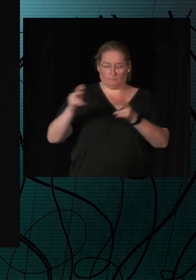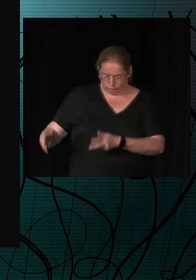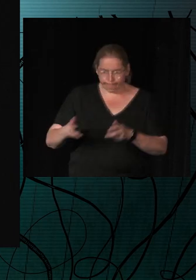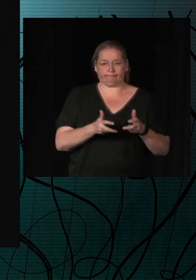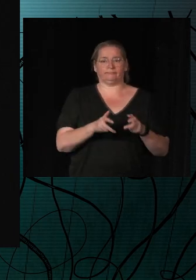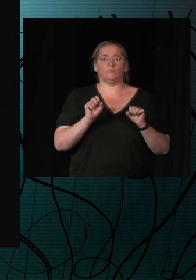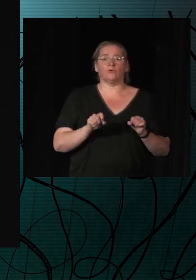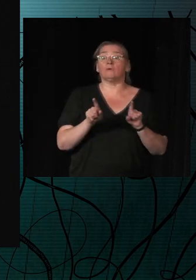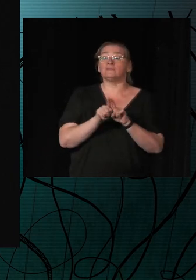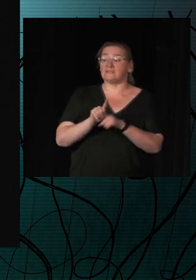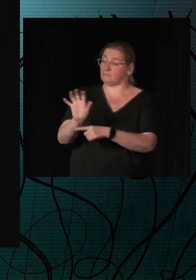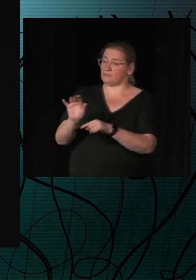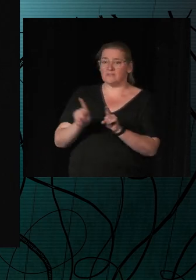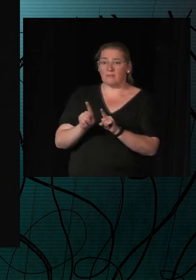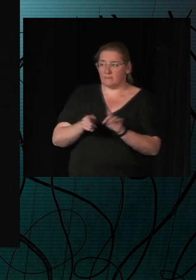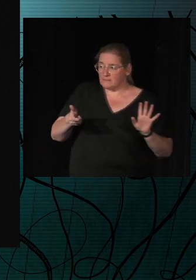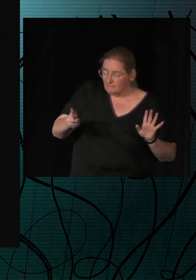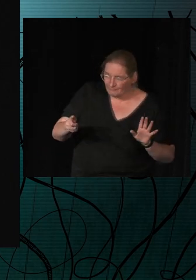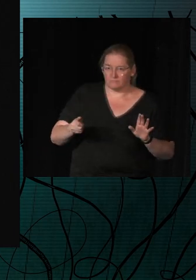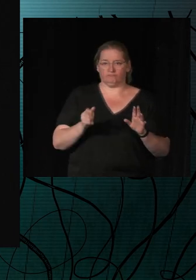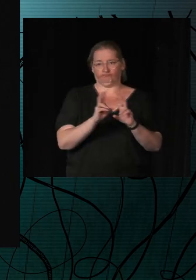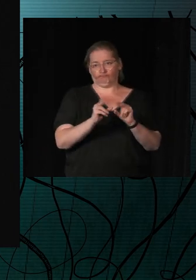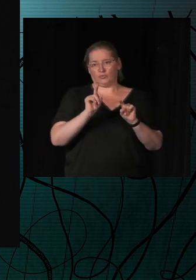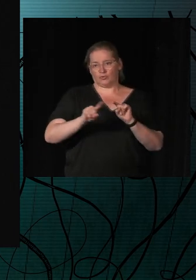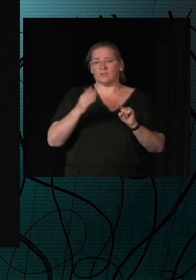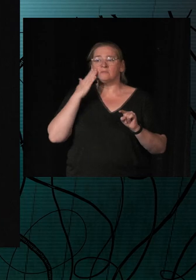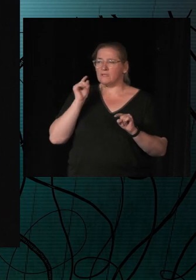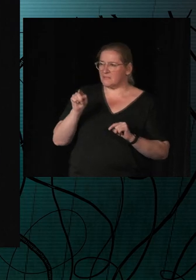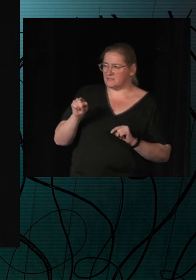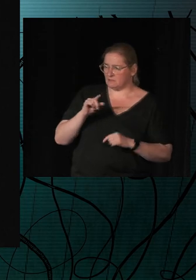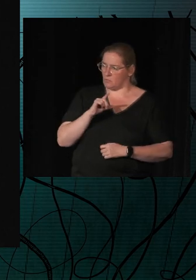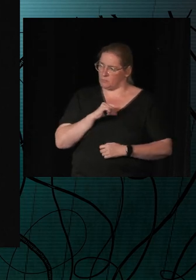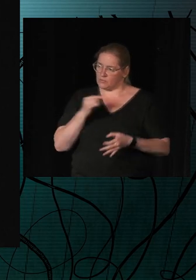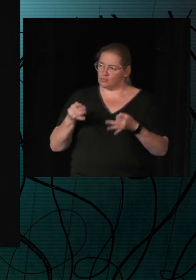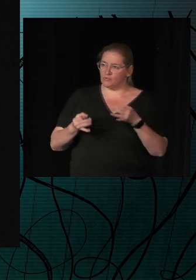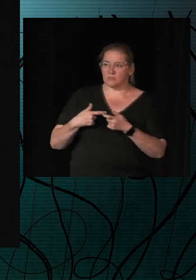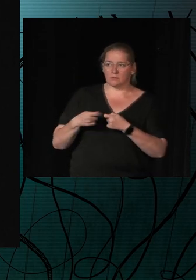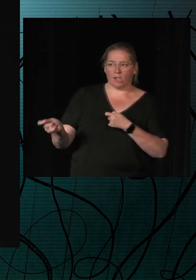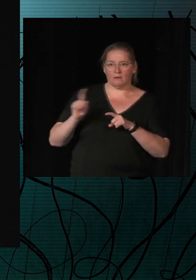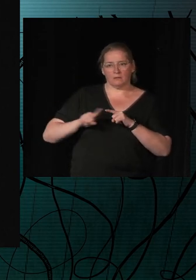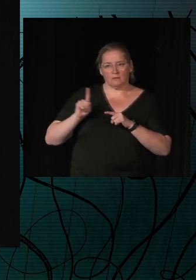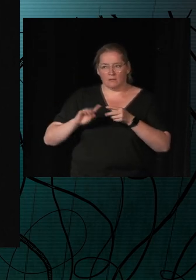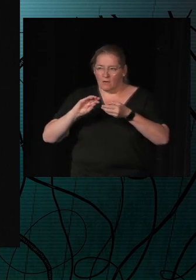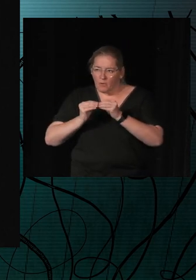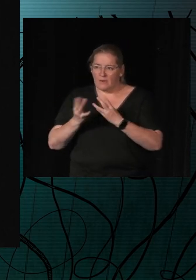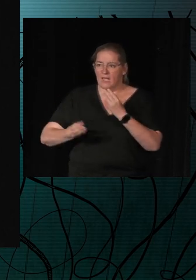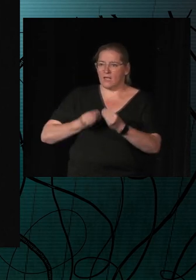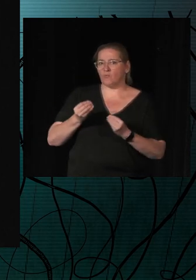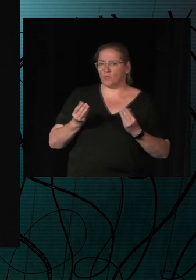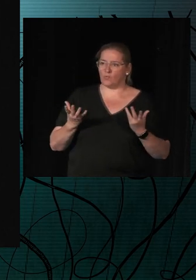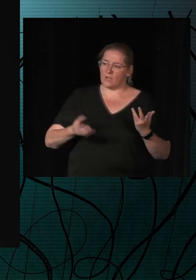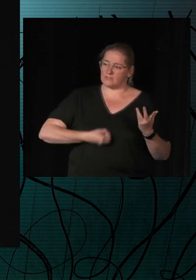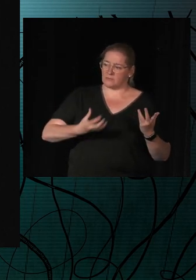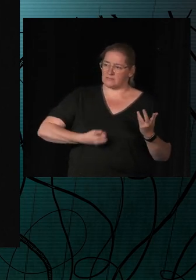énormément de de de problèmes en terme de police en terme de justice en terme de euh d'expression parce que c'est une